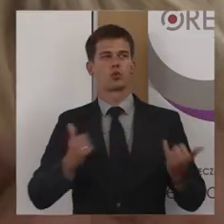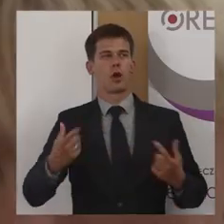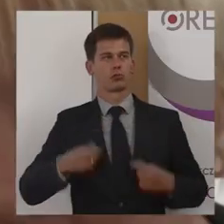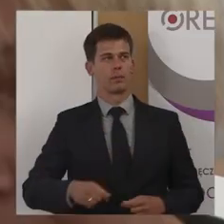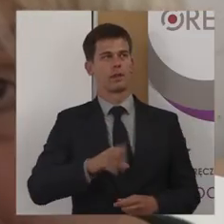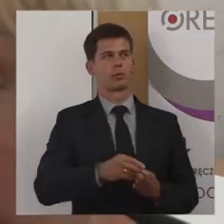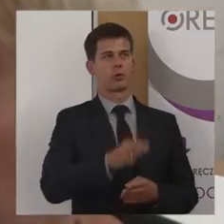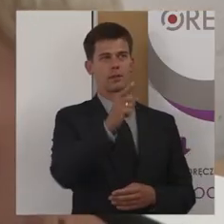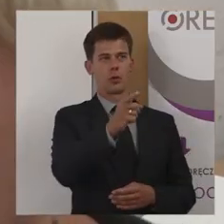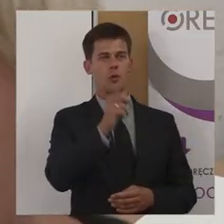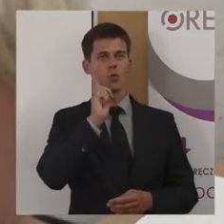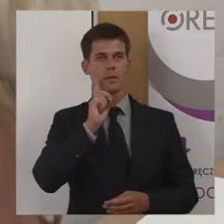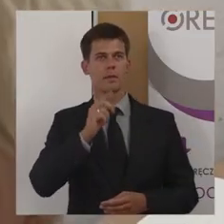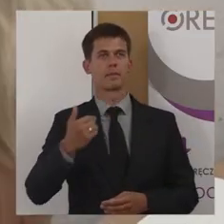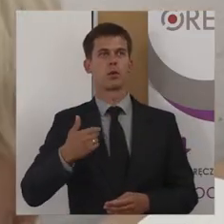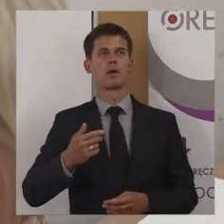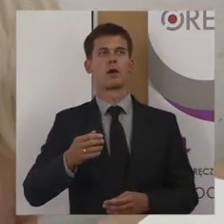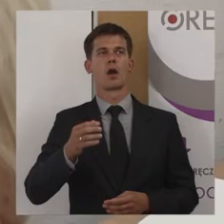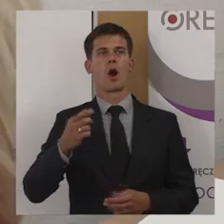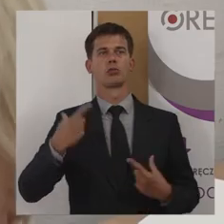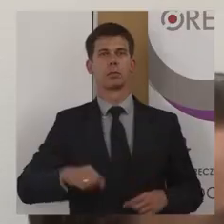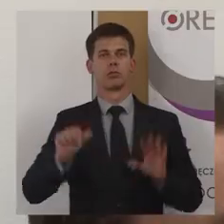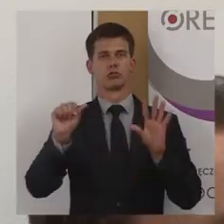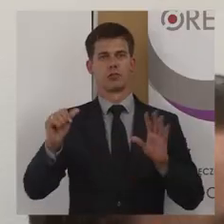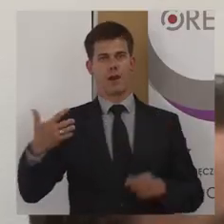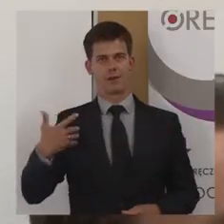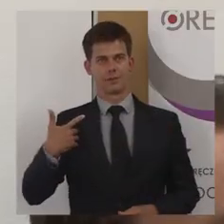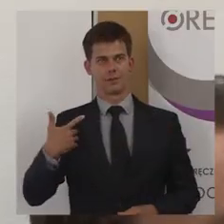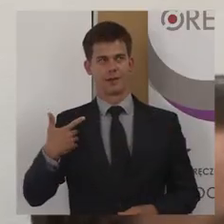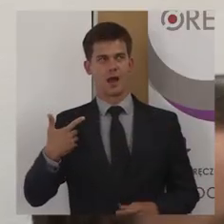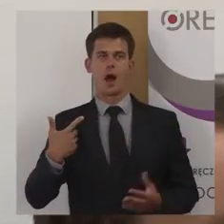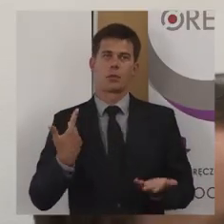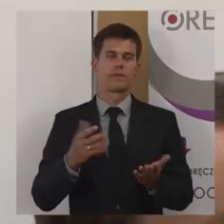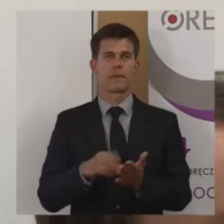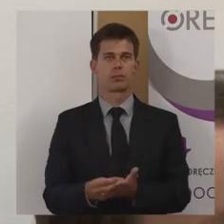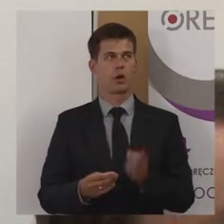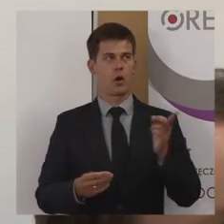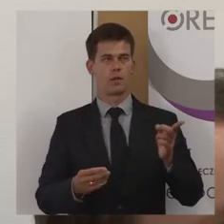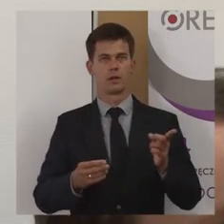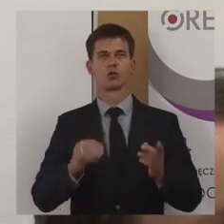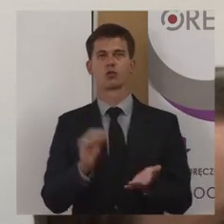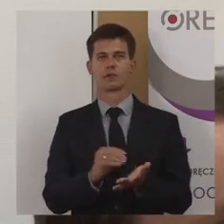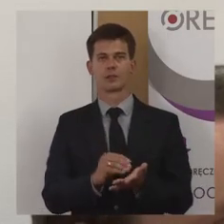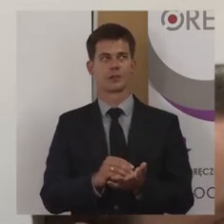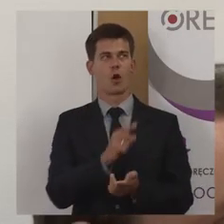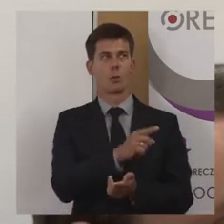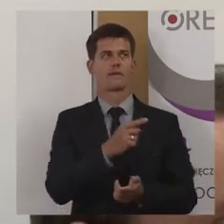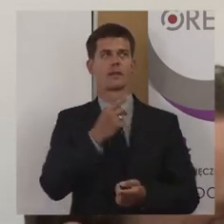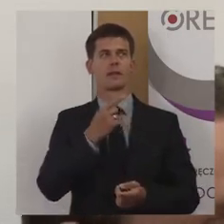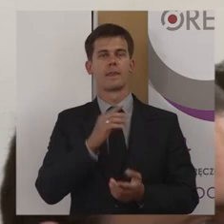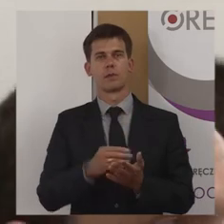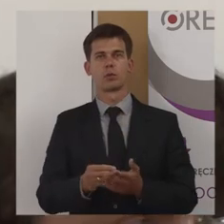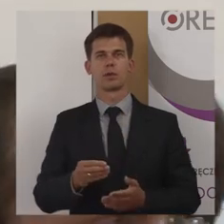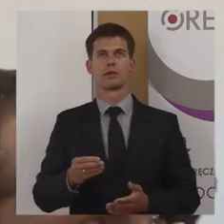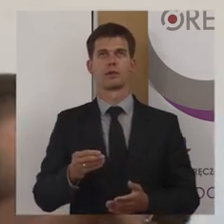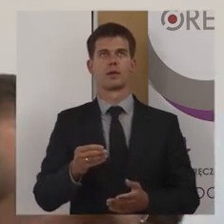pan chyba jako pierwszy sprecyzował, że chodzi o dzieci 6-letnie, a na przykład tutaj, nie wiem, ja przynajmniej tutaj generalnie mówiłem z punktu widzenia